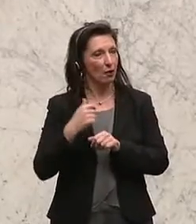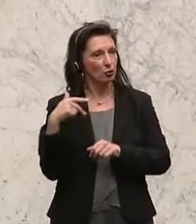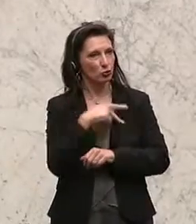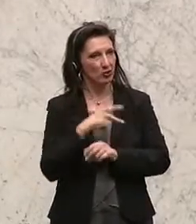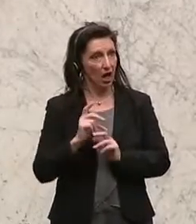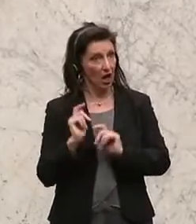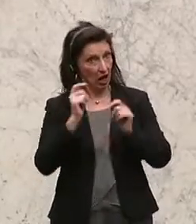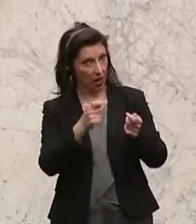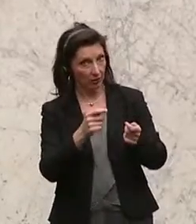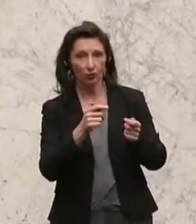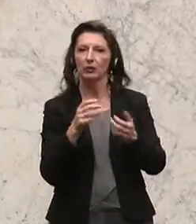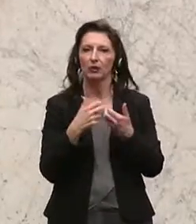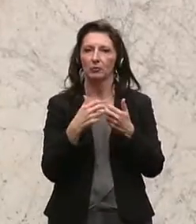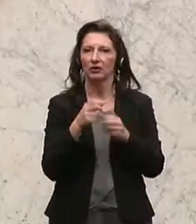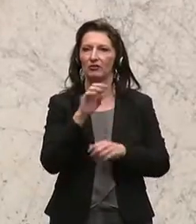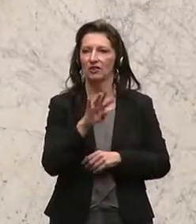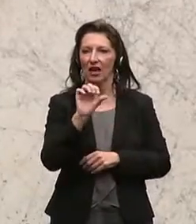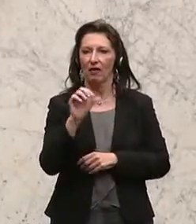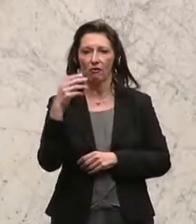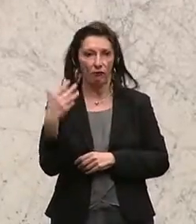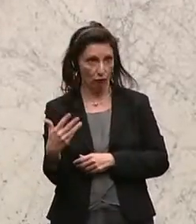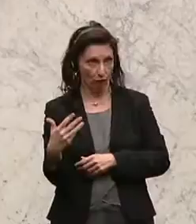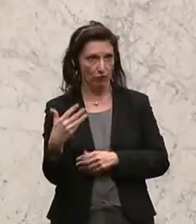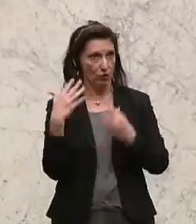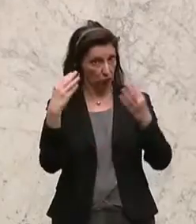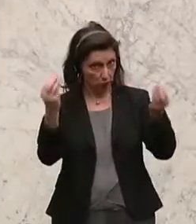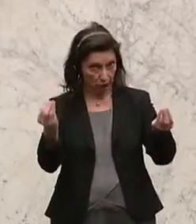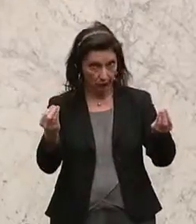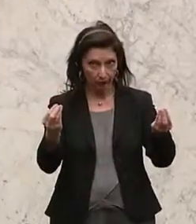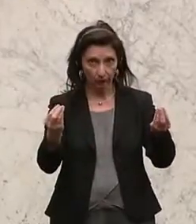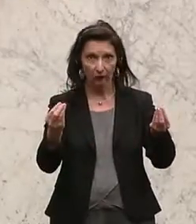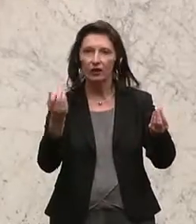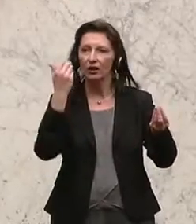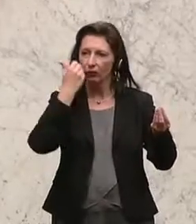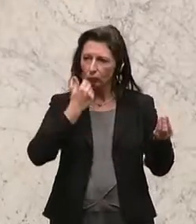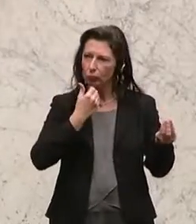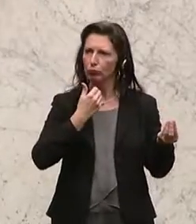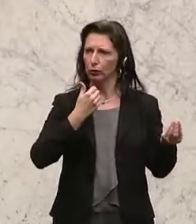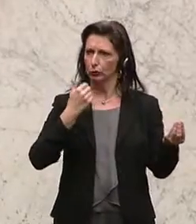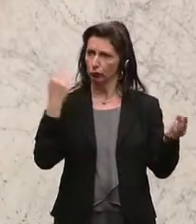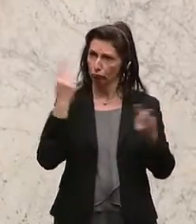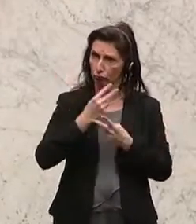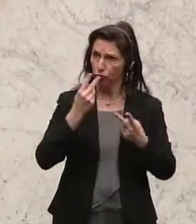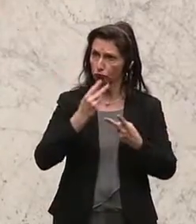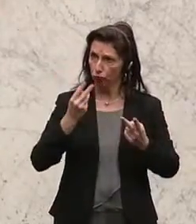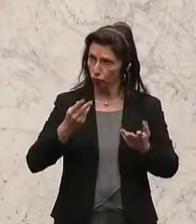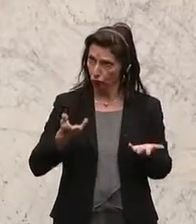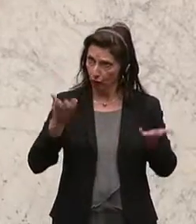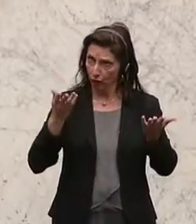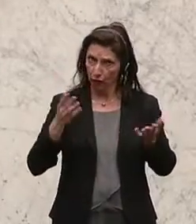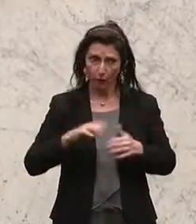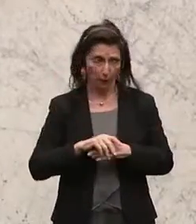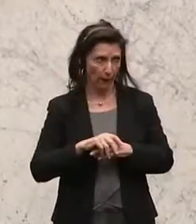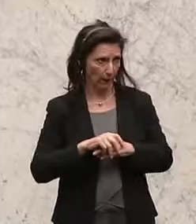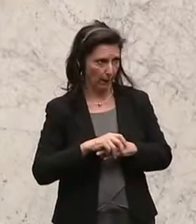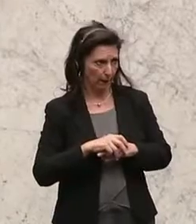Soziales, einen Bericht 1451 der Beilagen zur Kenntnis zu nehmen. Ich bitte jene Damen und Herren, die ihre Zustimmung geben, um ein